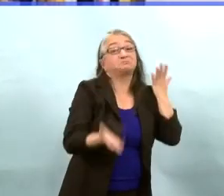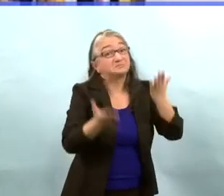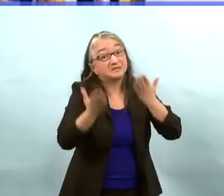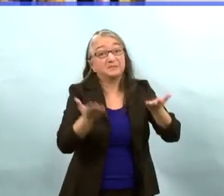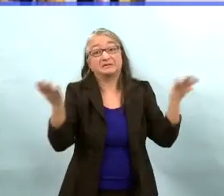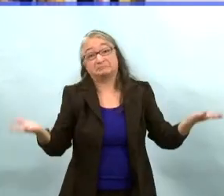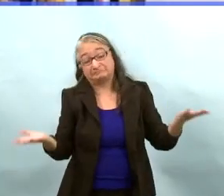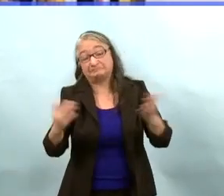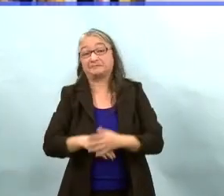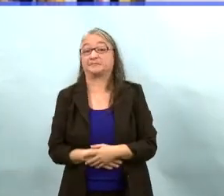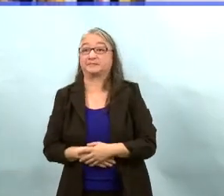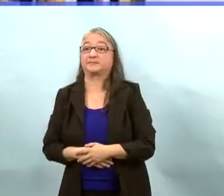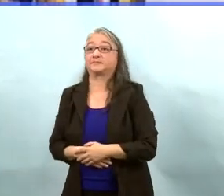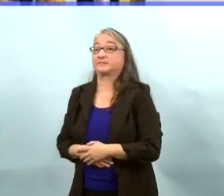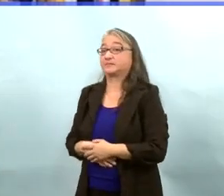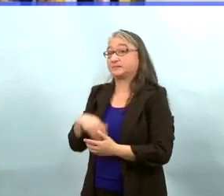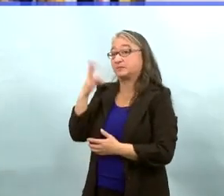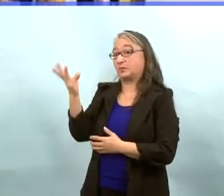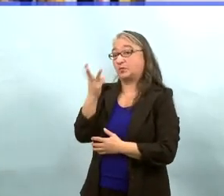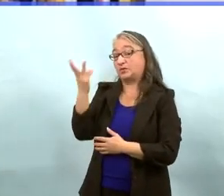Press, Daniel.